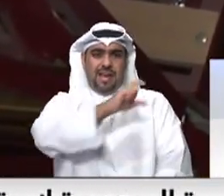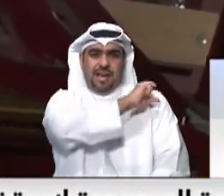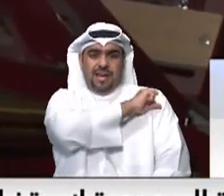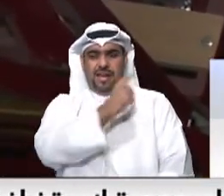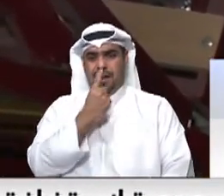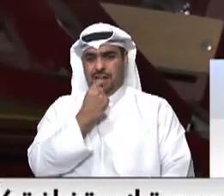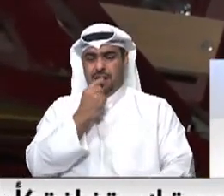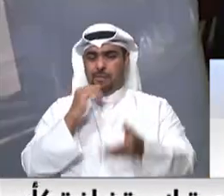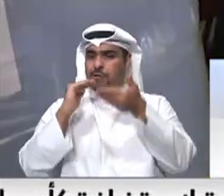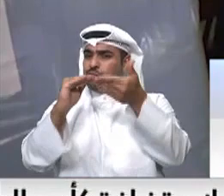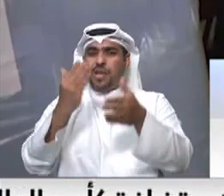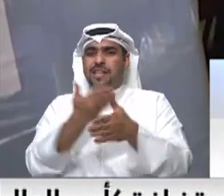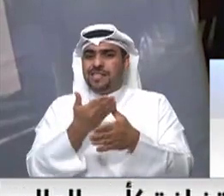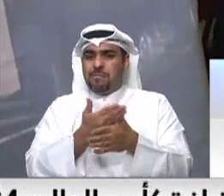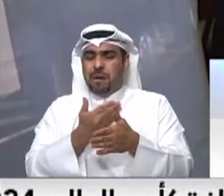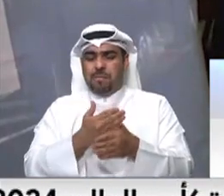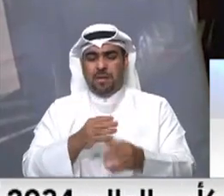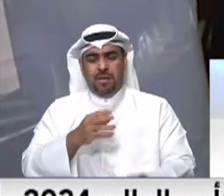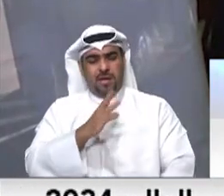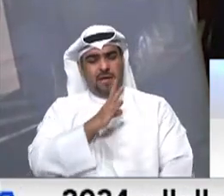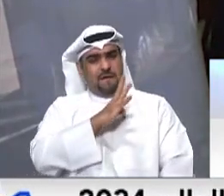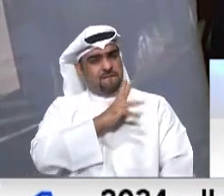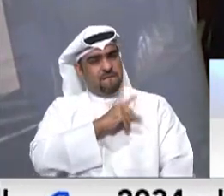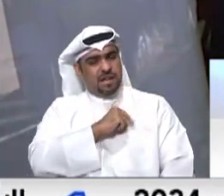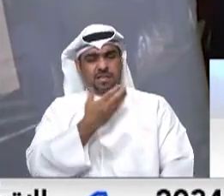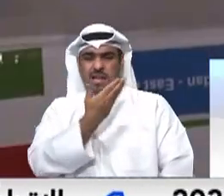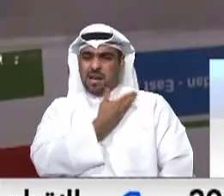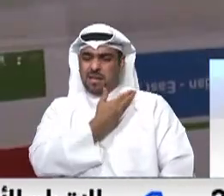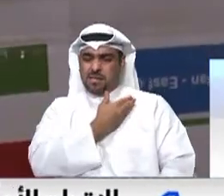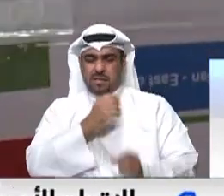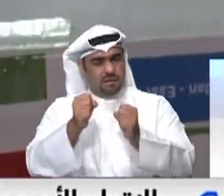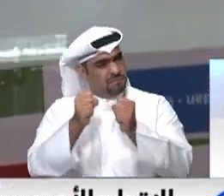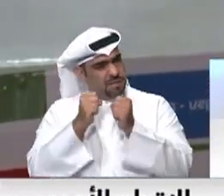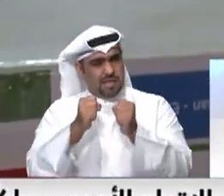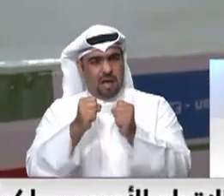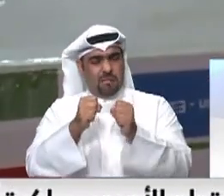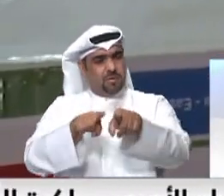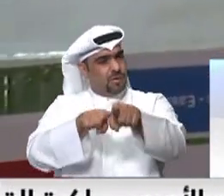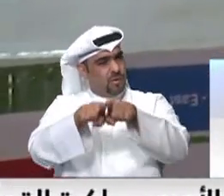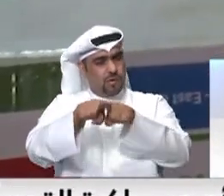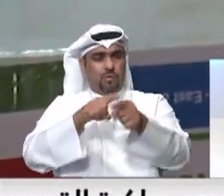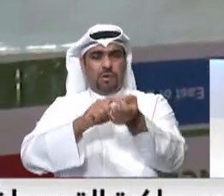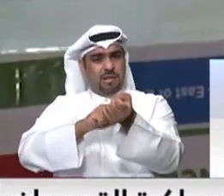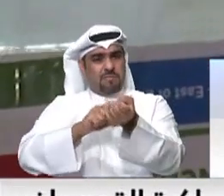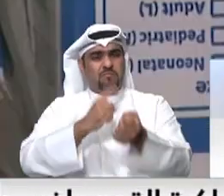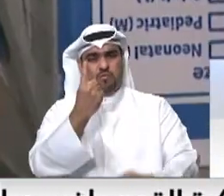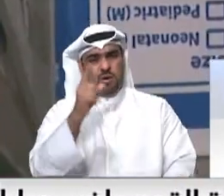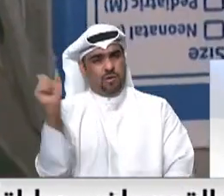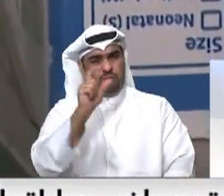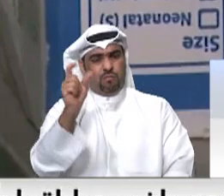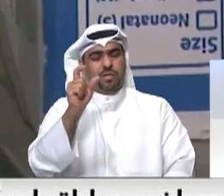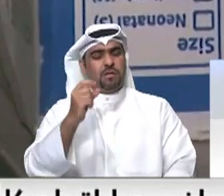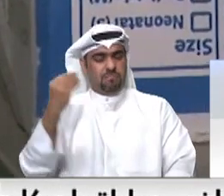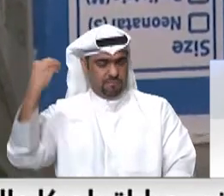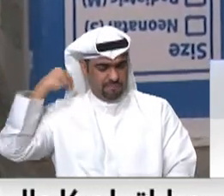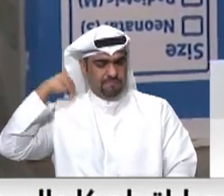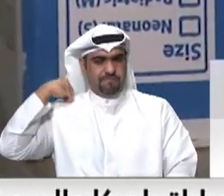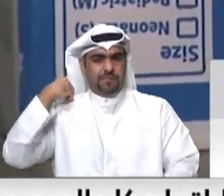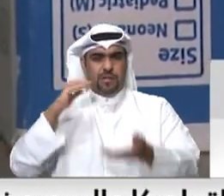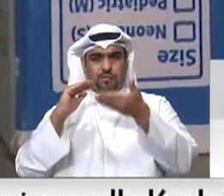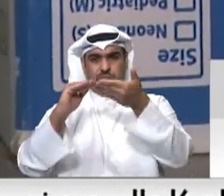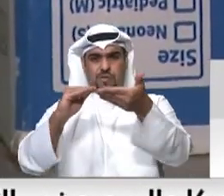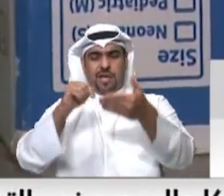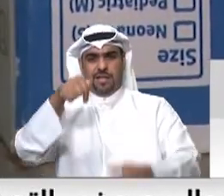العدوان الإسرائيلي، حيث تم التنسيق بشكل كامل مع الهلال الأحمر المصري والهلال الأحمر الفلسطيني